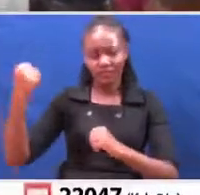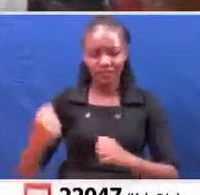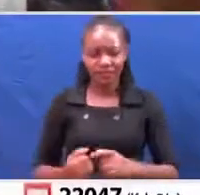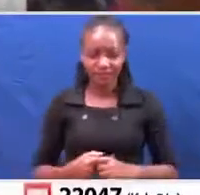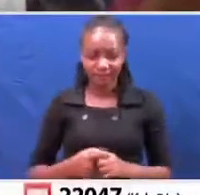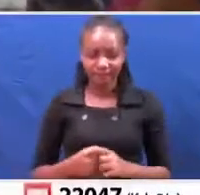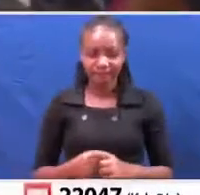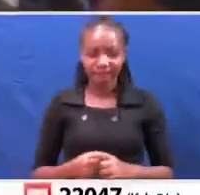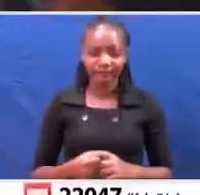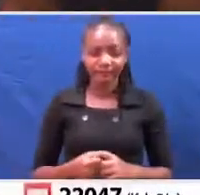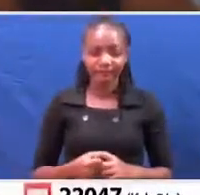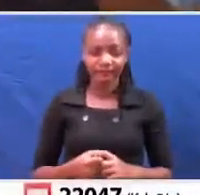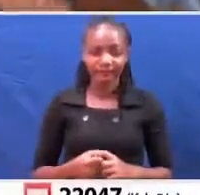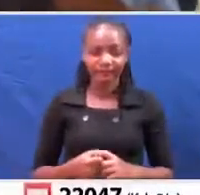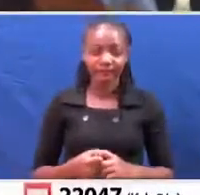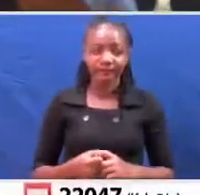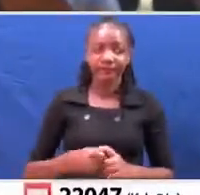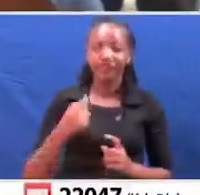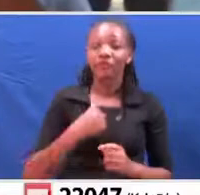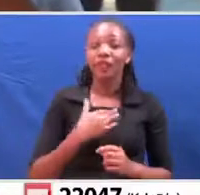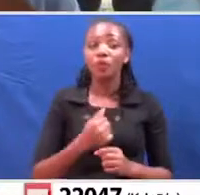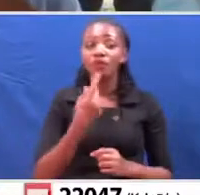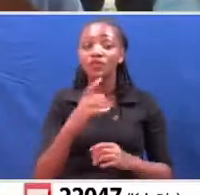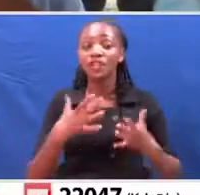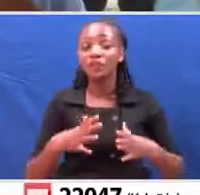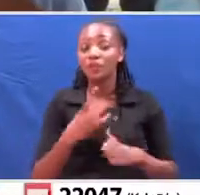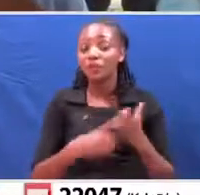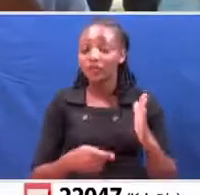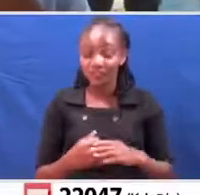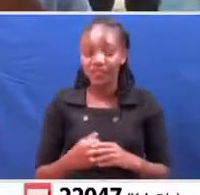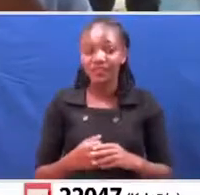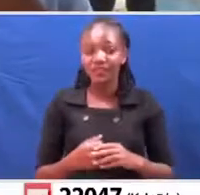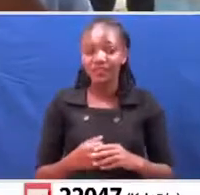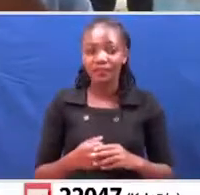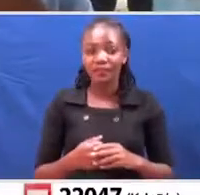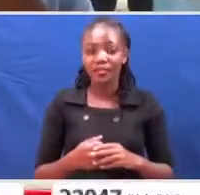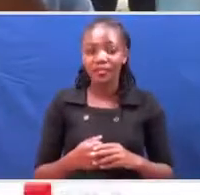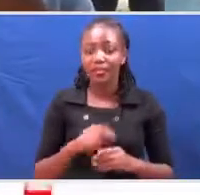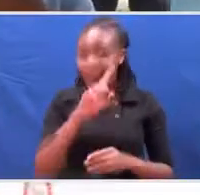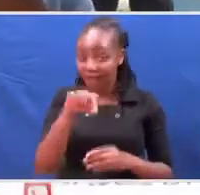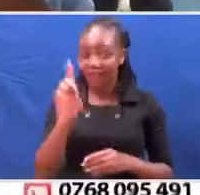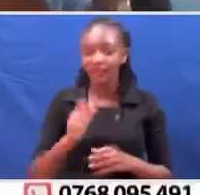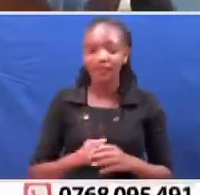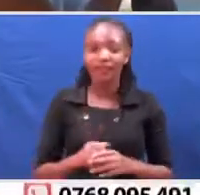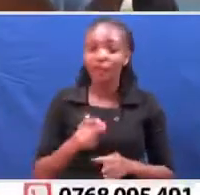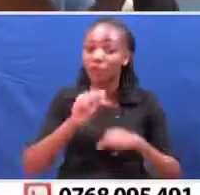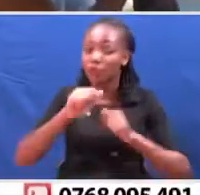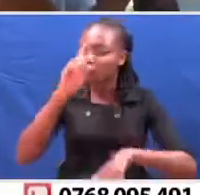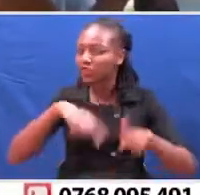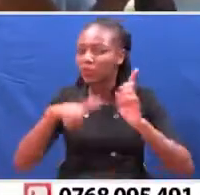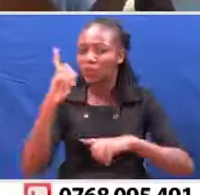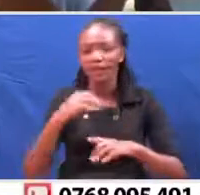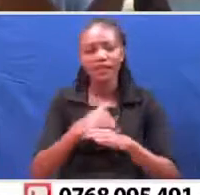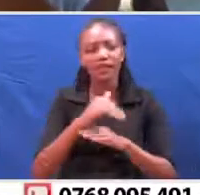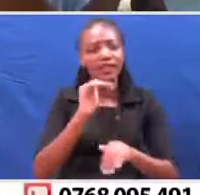Wanagi! Mimi nataka niwaambie twakira, twakiramba. Twakira,